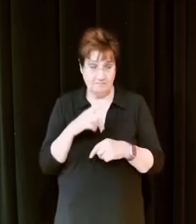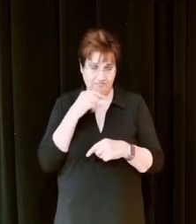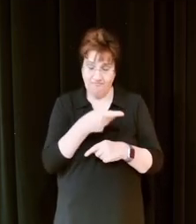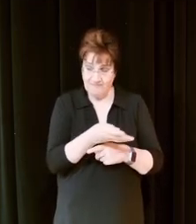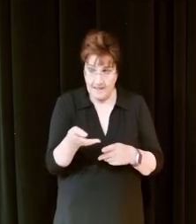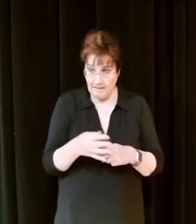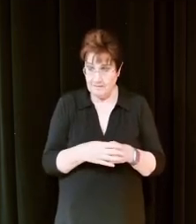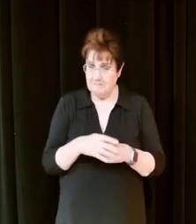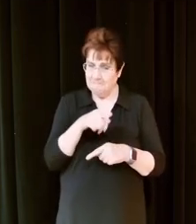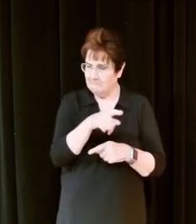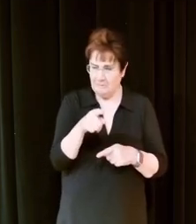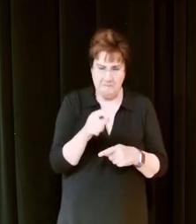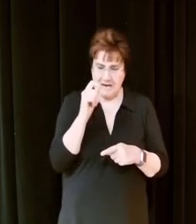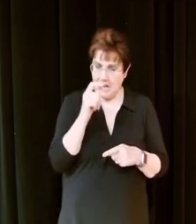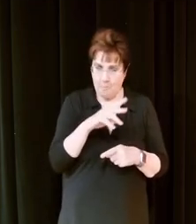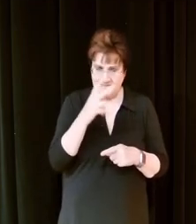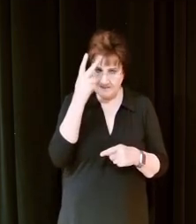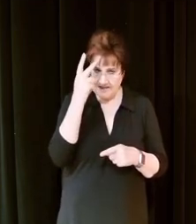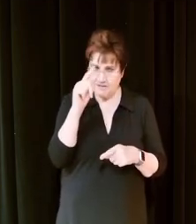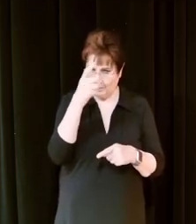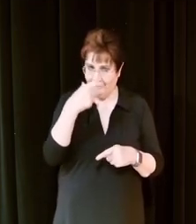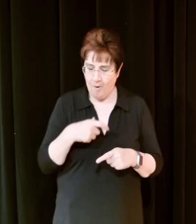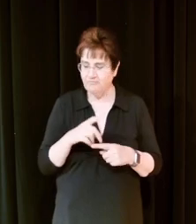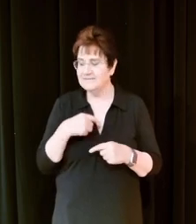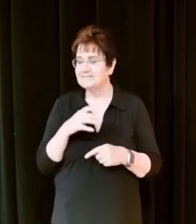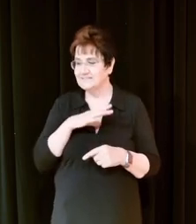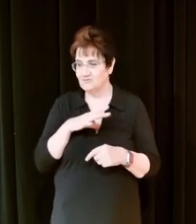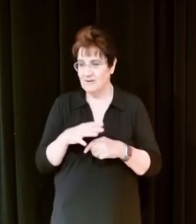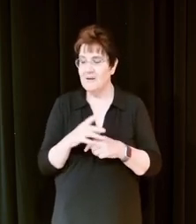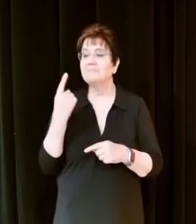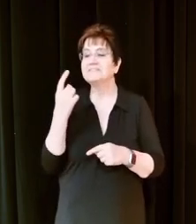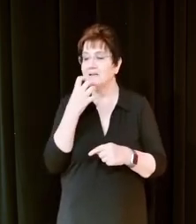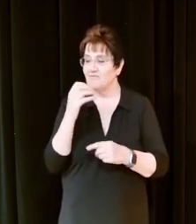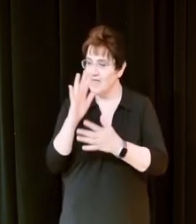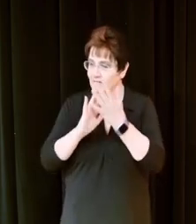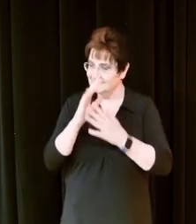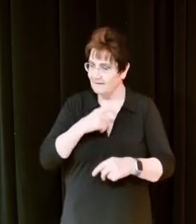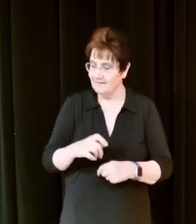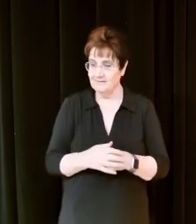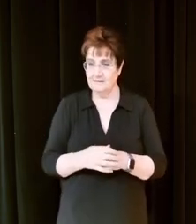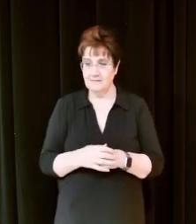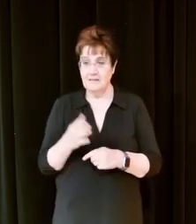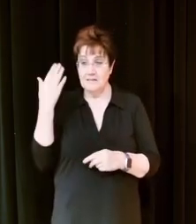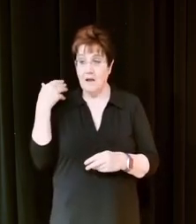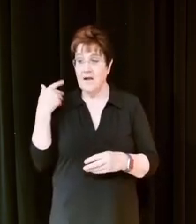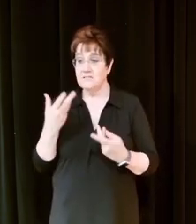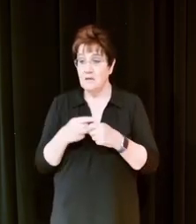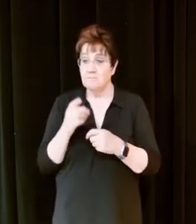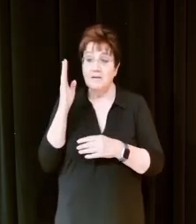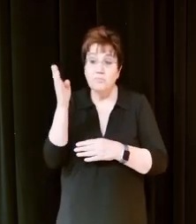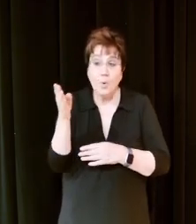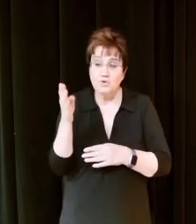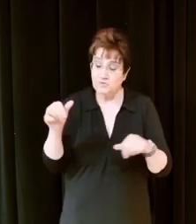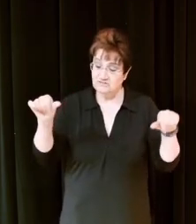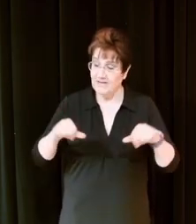kaum an mich erinnern, was weiter nicht schlimm ist. Aber sie wollte mir was erzählen. Meine Prognose war schlecht.